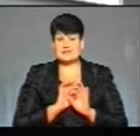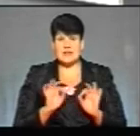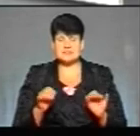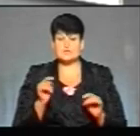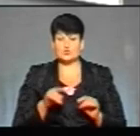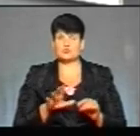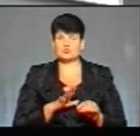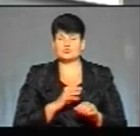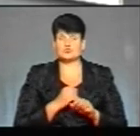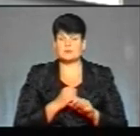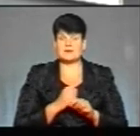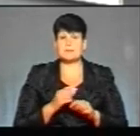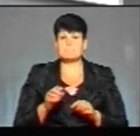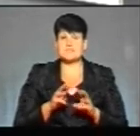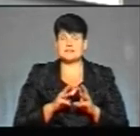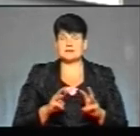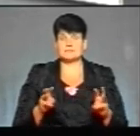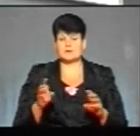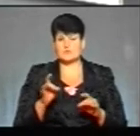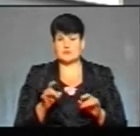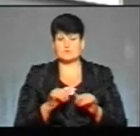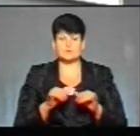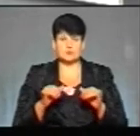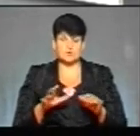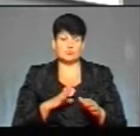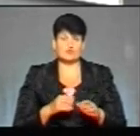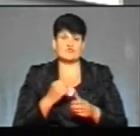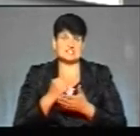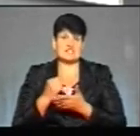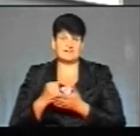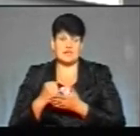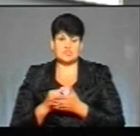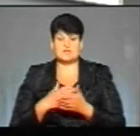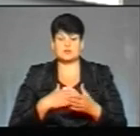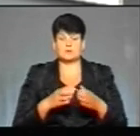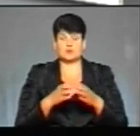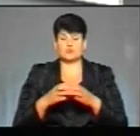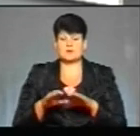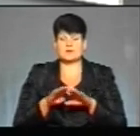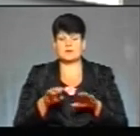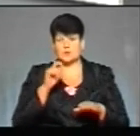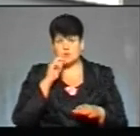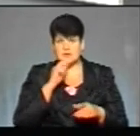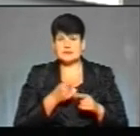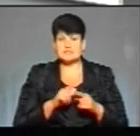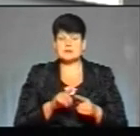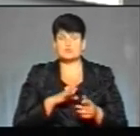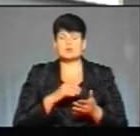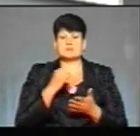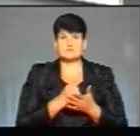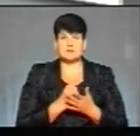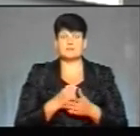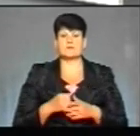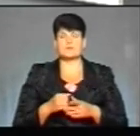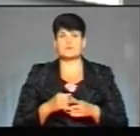розроблений Мінрегіоном, який був затверджений всіма нашими групами з кожної області. І ми це на рівні України було затверджено при Мінрегіоні